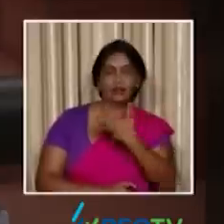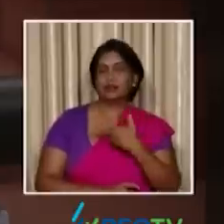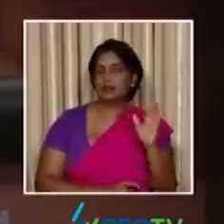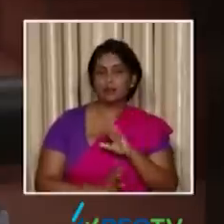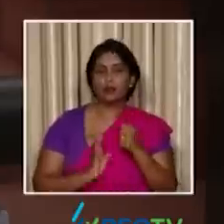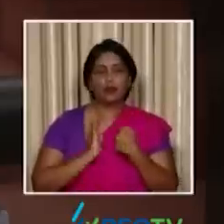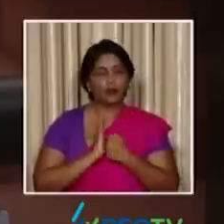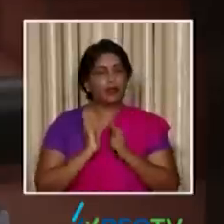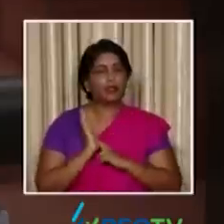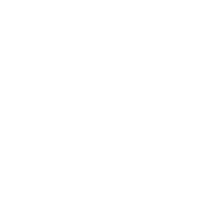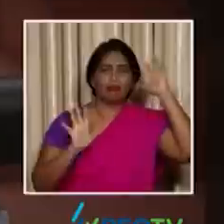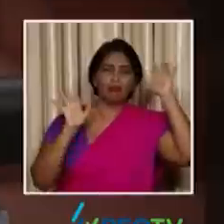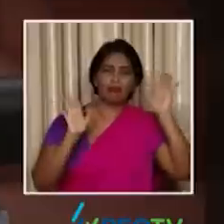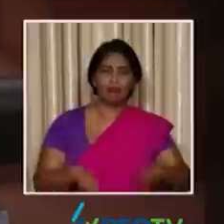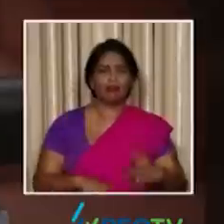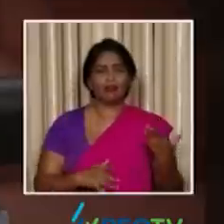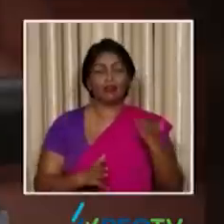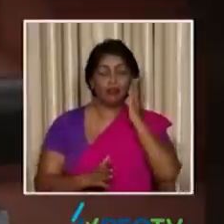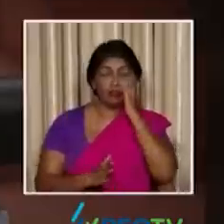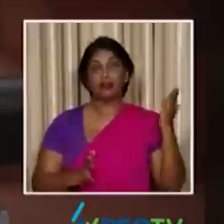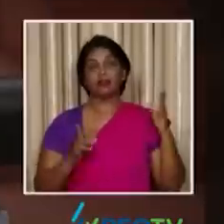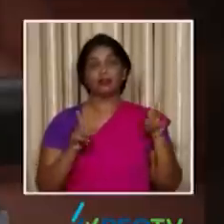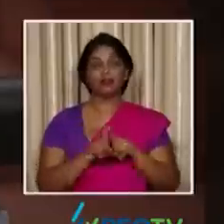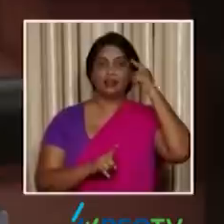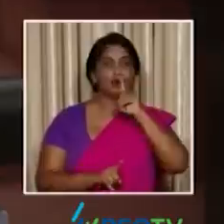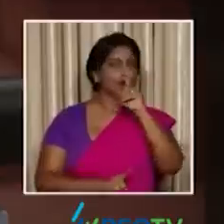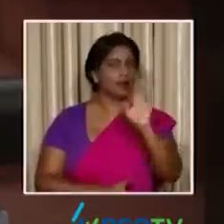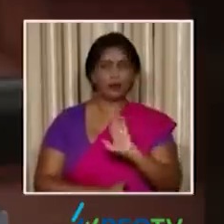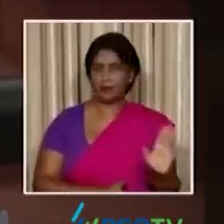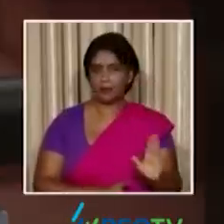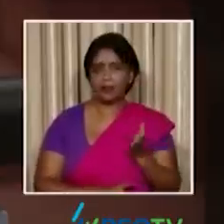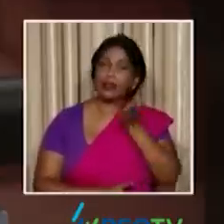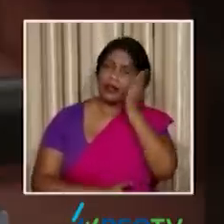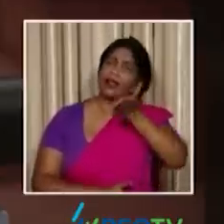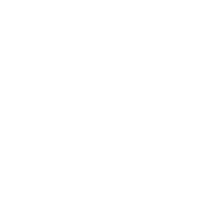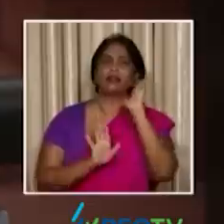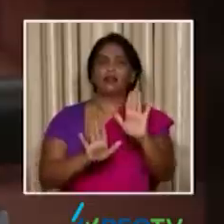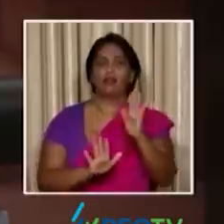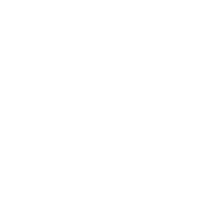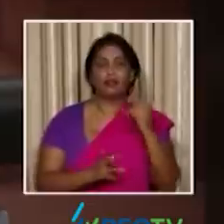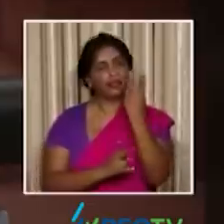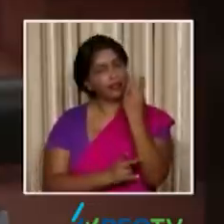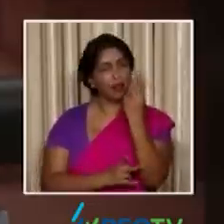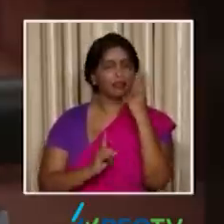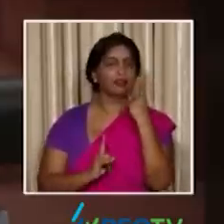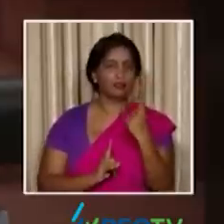ගරු නිමල් සිරිපාල සිල්වා ගරු ඇමතුතුමා නිින්දෙන් නැගිට්ට වෙලාවට මතක් වෙනවා කියන්න එපා. එක්ක නිදිනා නිදි එක්ක නැගිට්ටන් නැගිට්ටා දෙකෙන්